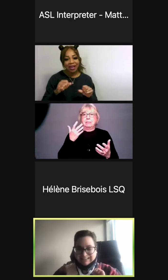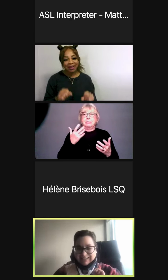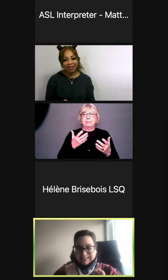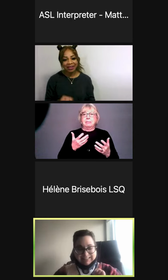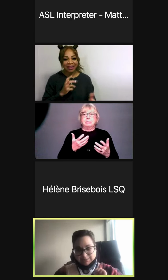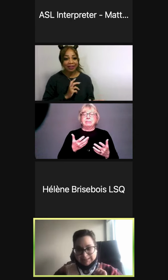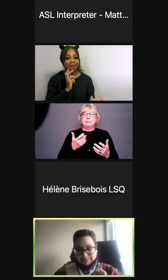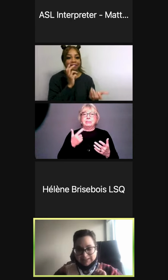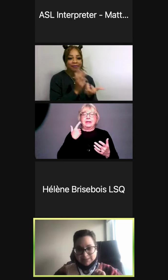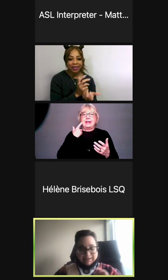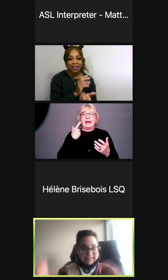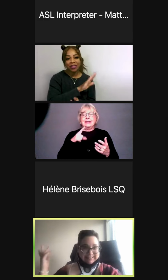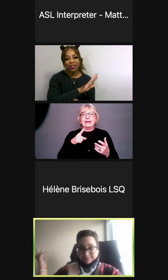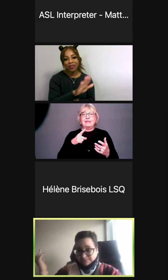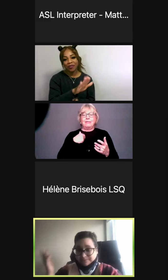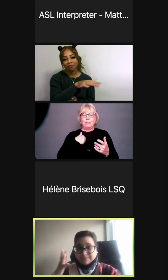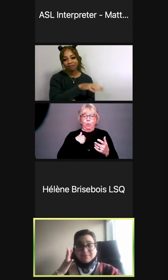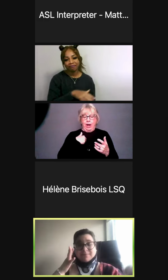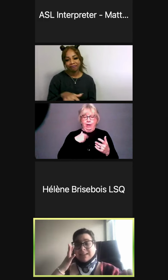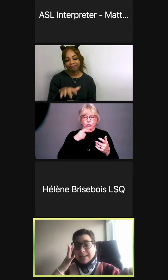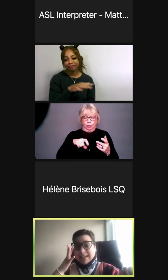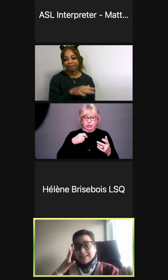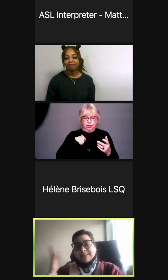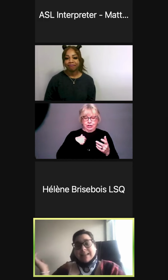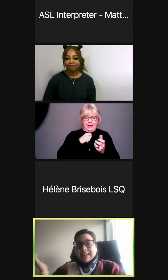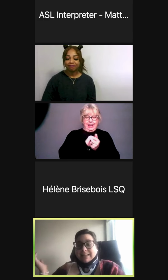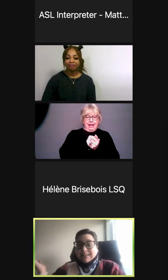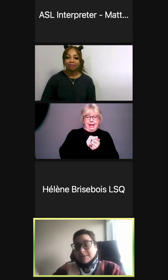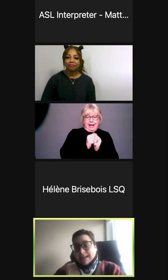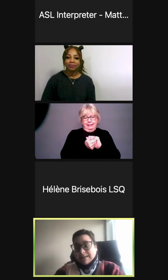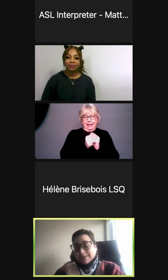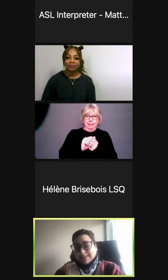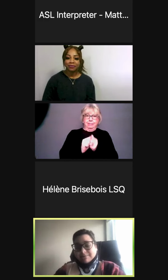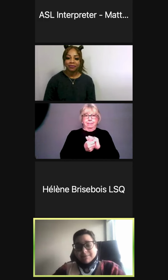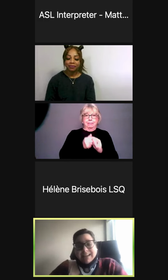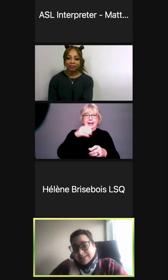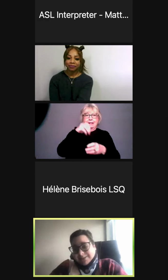d'essayer de m'adapter dans cet espace.